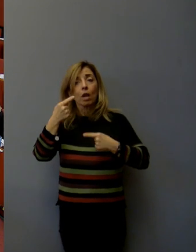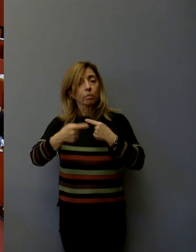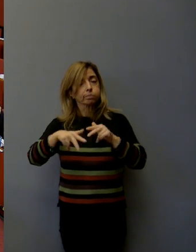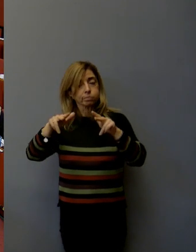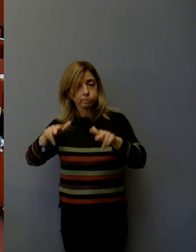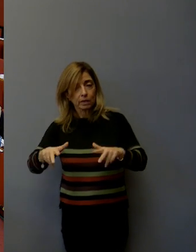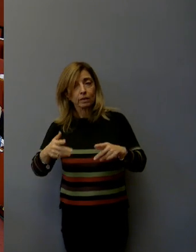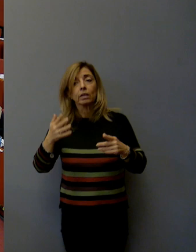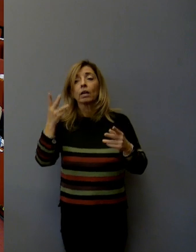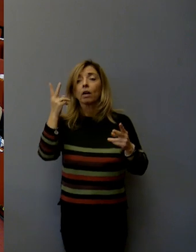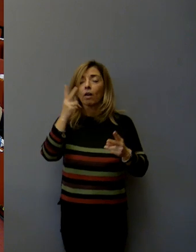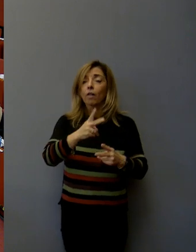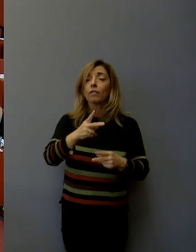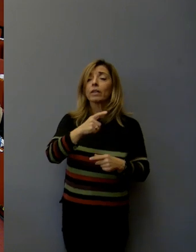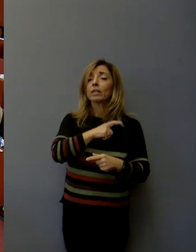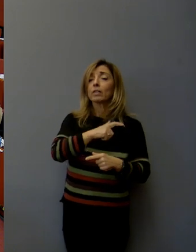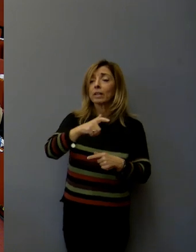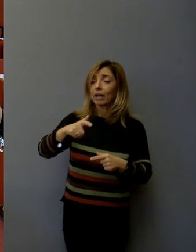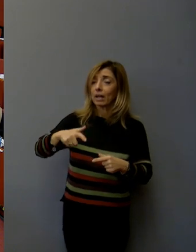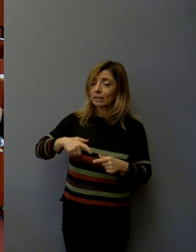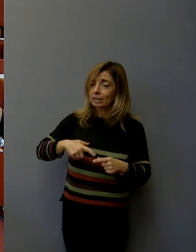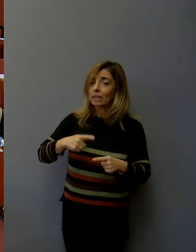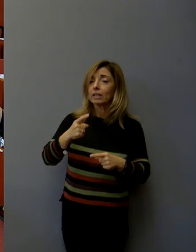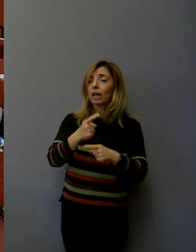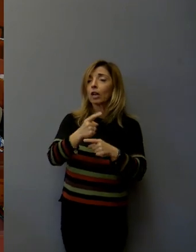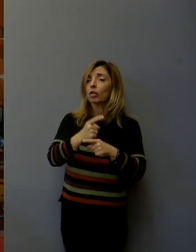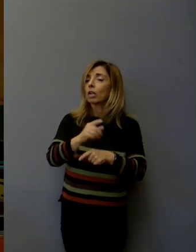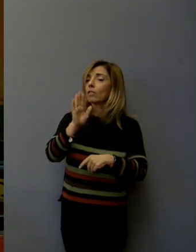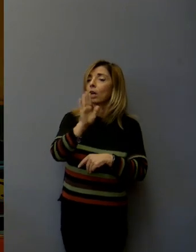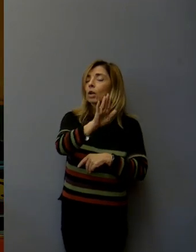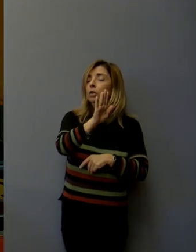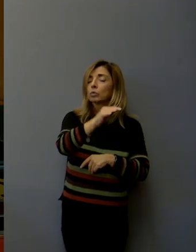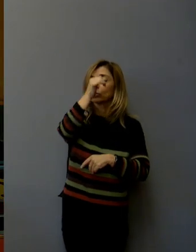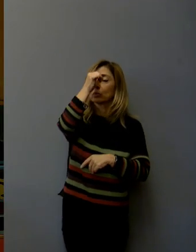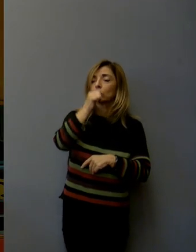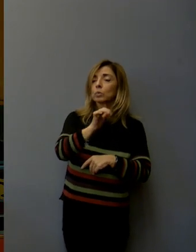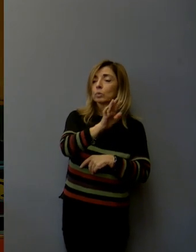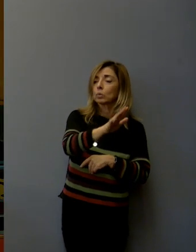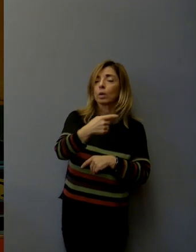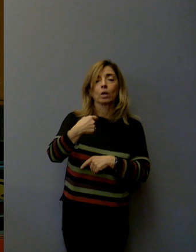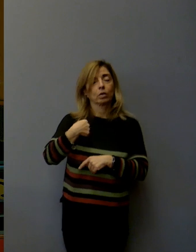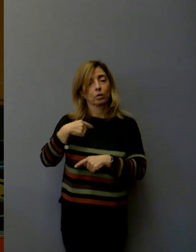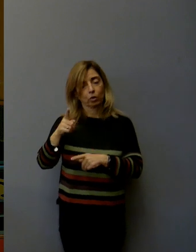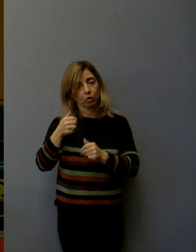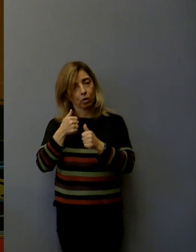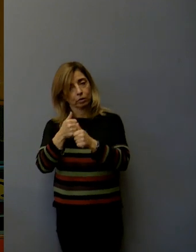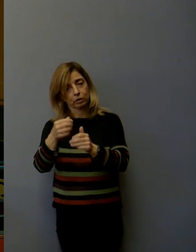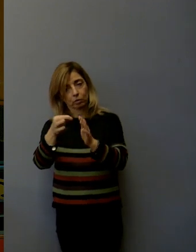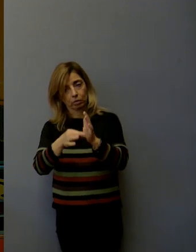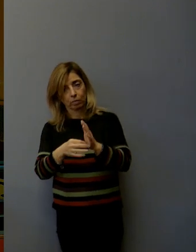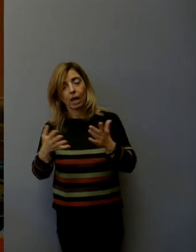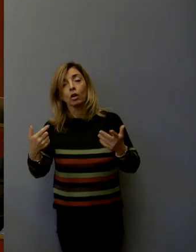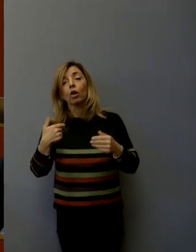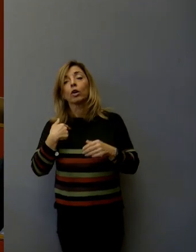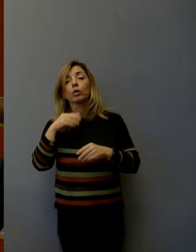il sindaco è bravo Guarda io sarebbe il suo ruolo Io seguo il regolamento va bene per l'ordine di